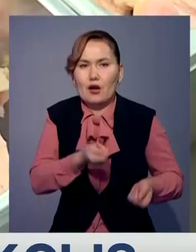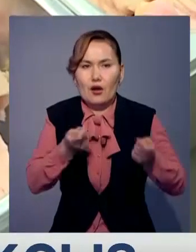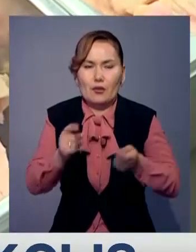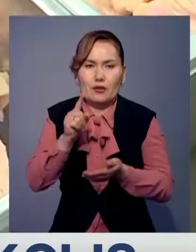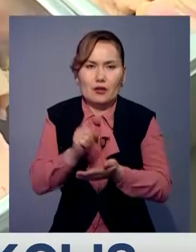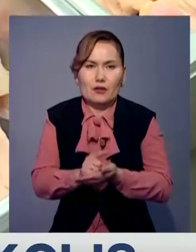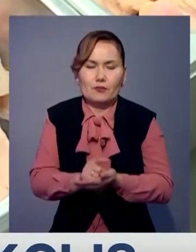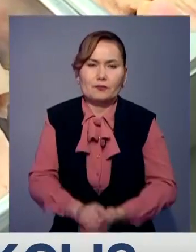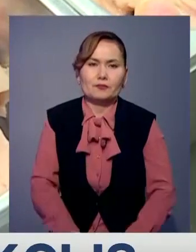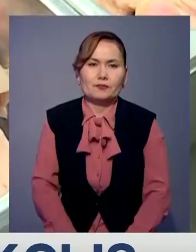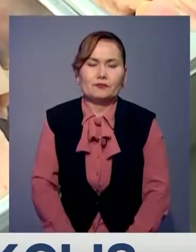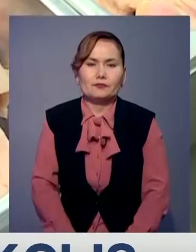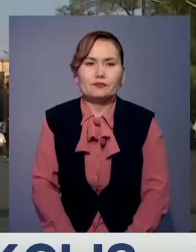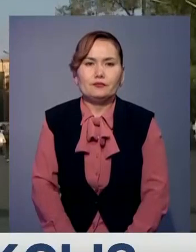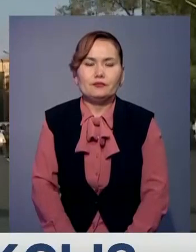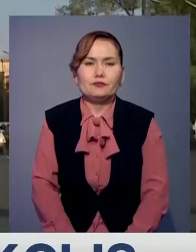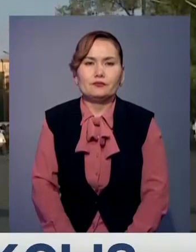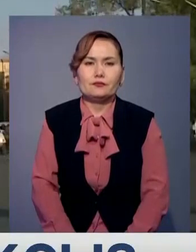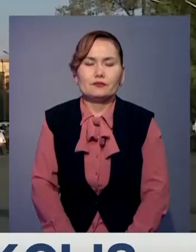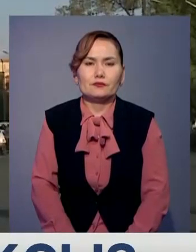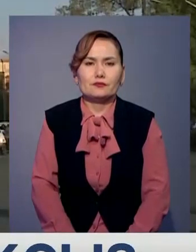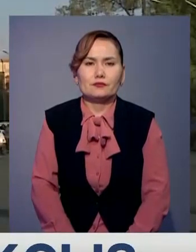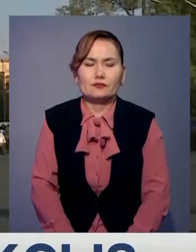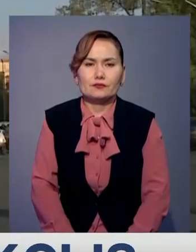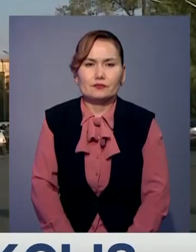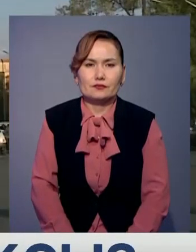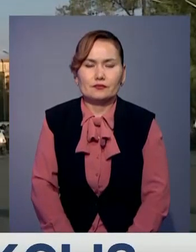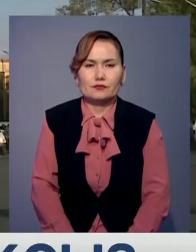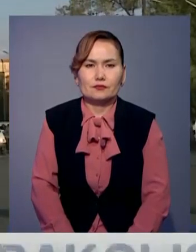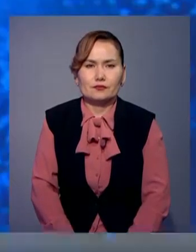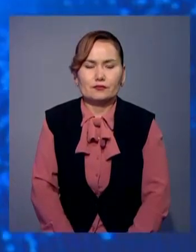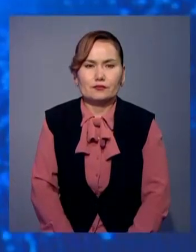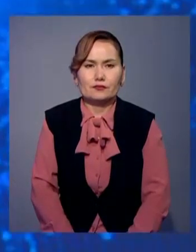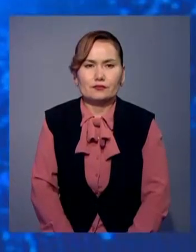Руслан Бақытбекұлы, Бақытжан Бапаев, Руслан Ахатілла, Жамбыл облысы, Хабар 24.